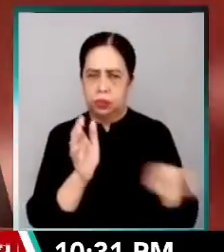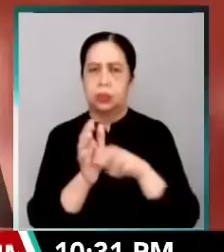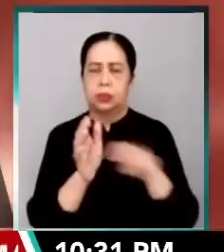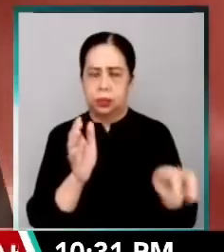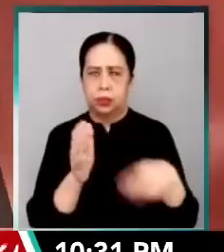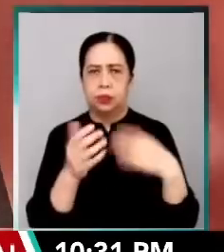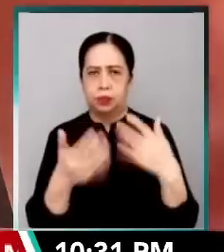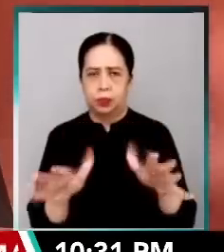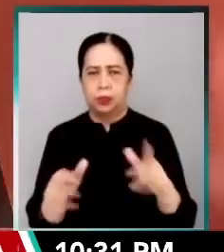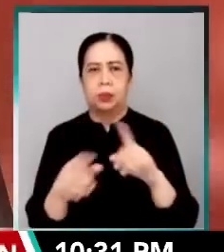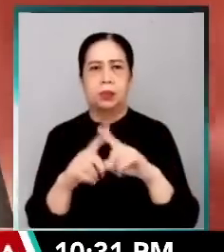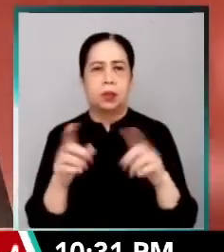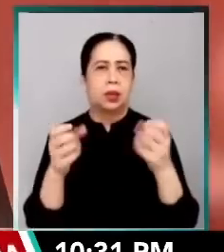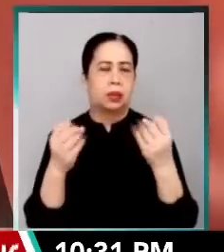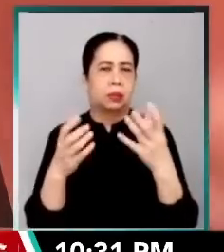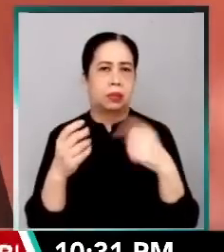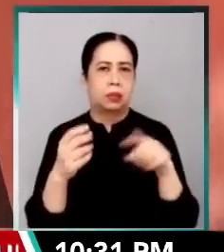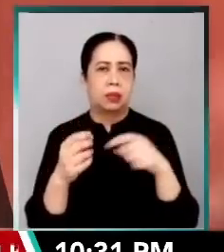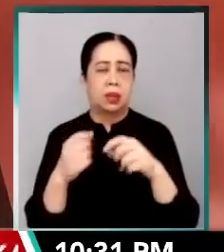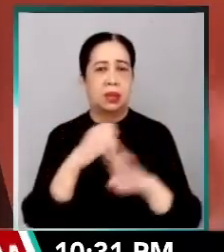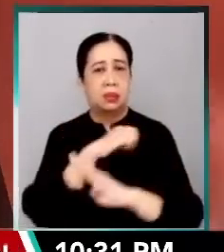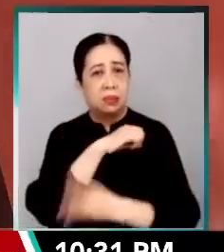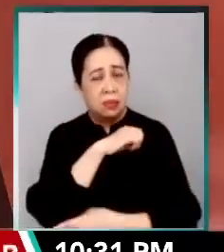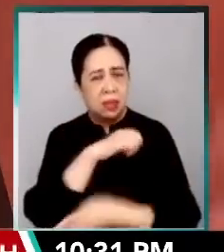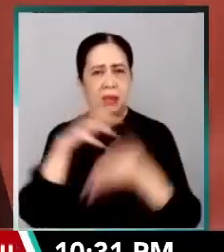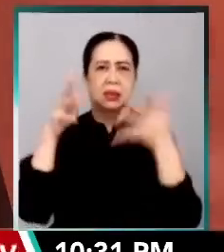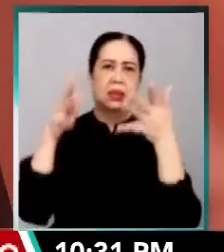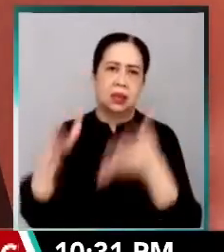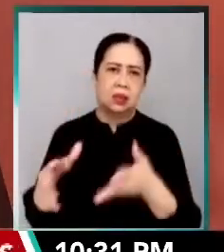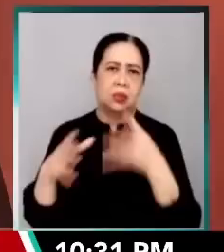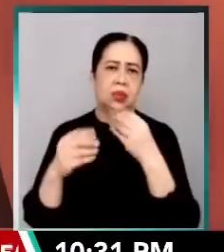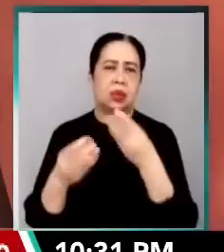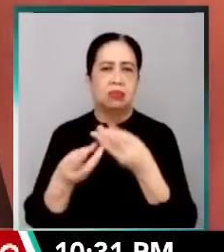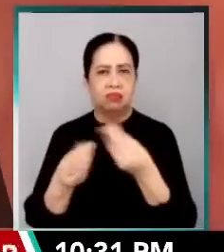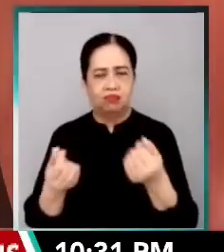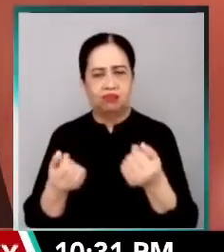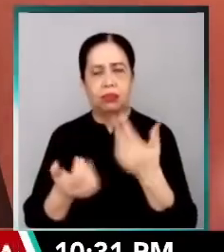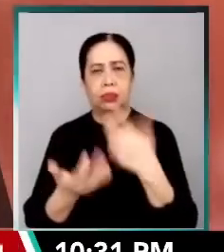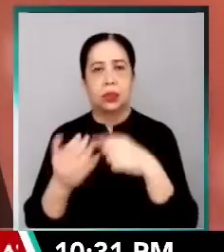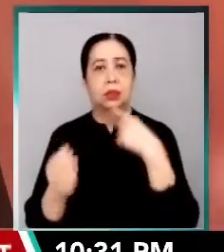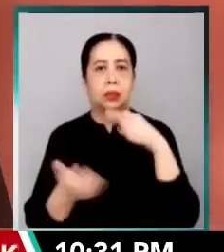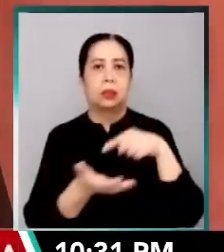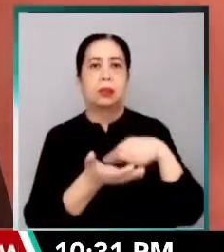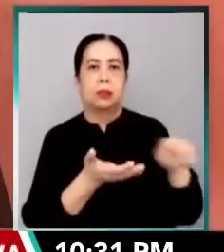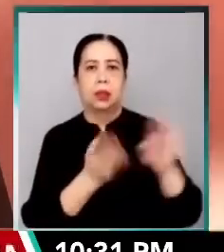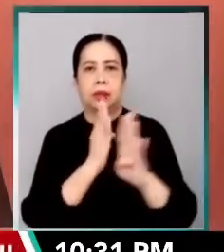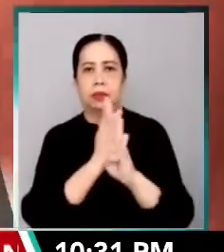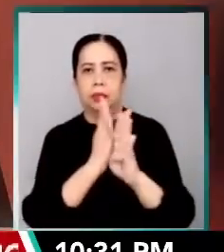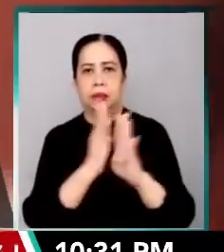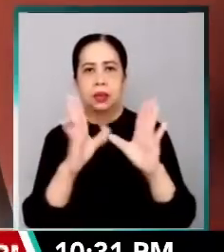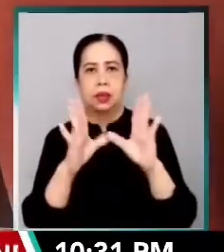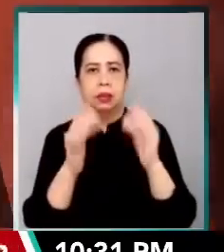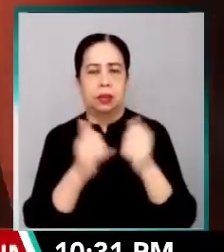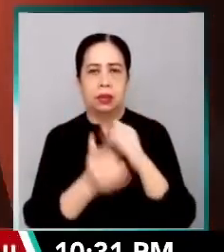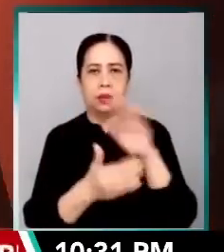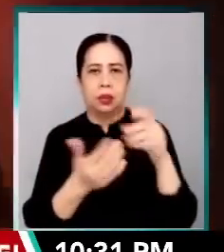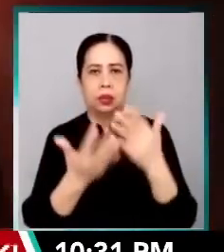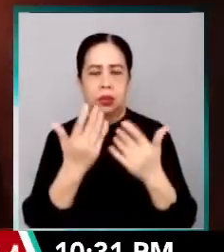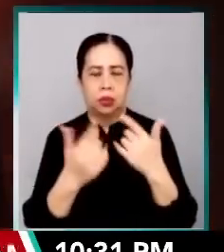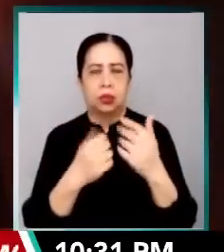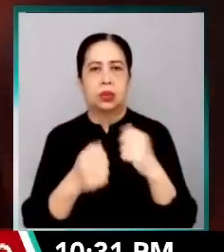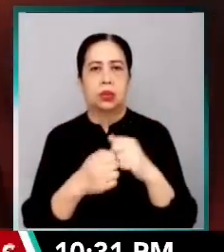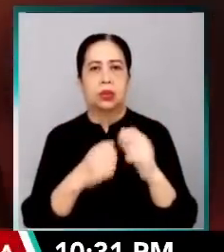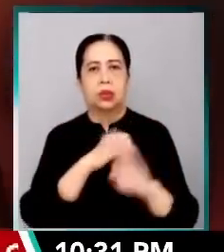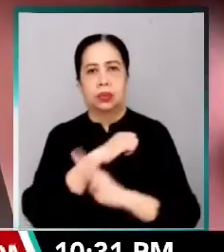pero marami sa mga bagahe ang naiwan at naabo. Babayaran daw ng bus company ang mga nasunog na bagahe. Batay